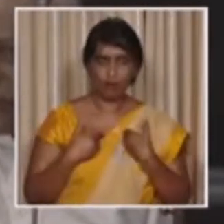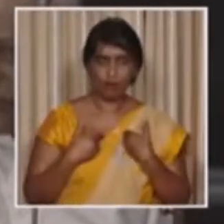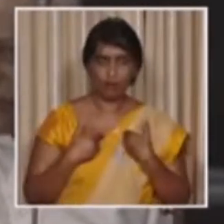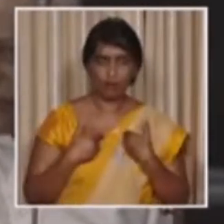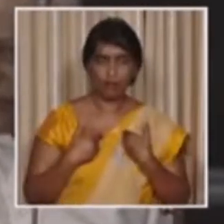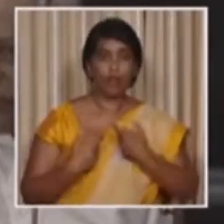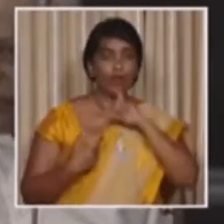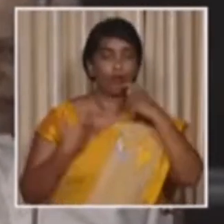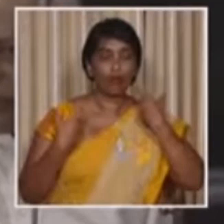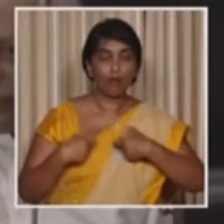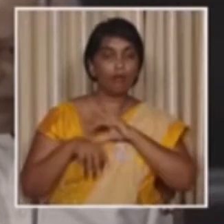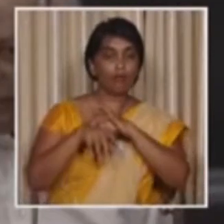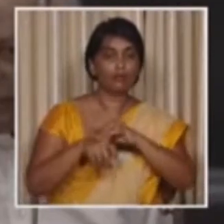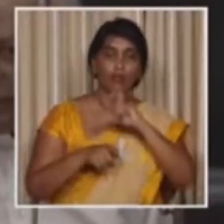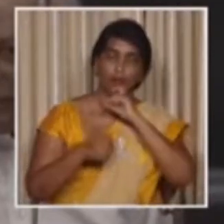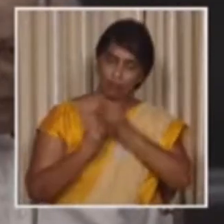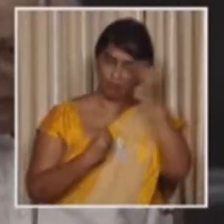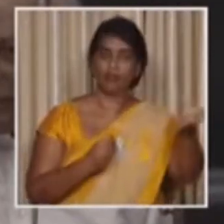මාව නීතිඥයා කරන්න මම නඩු අරන් දෙන්න.